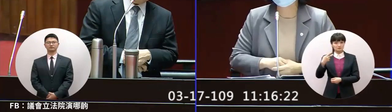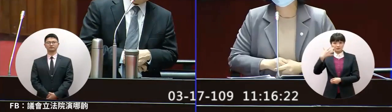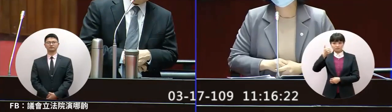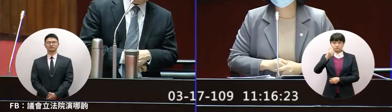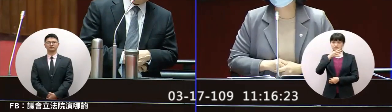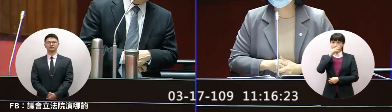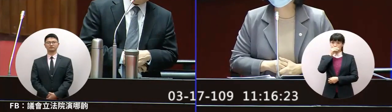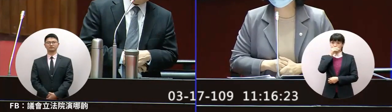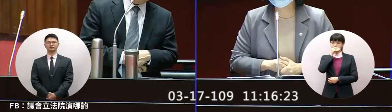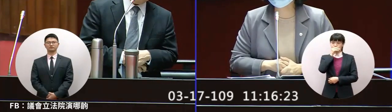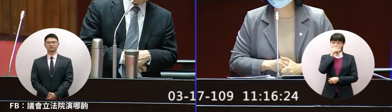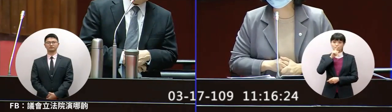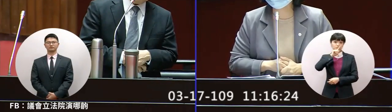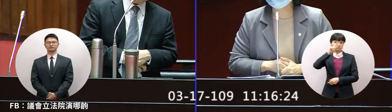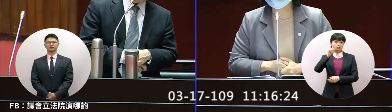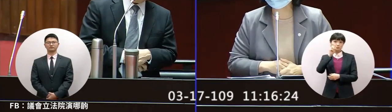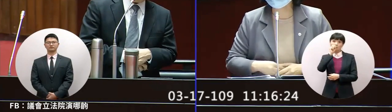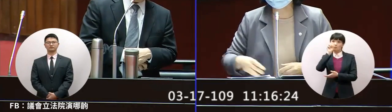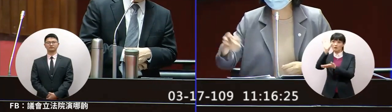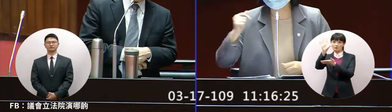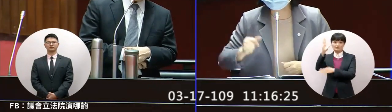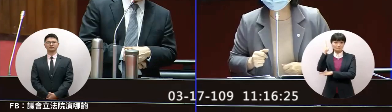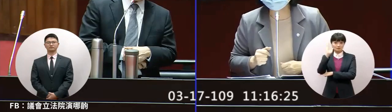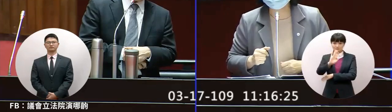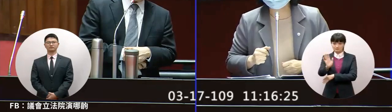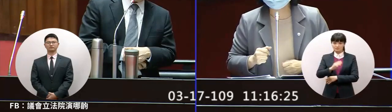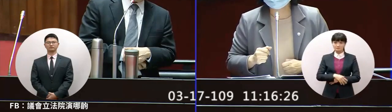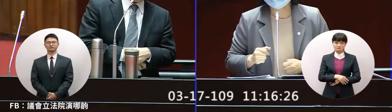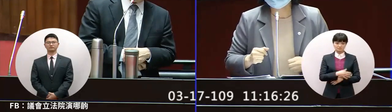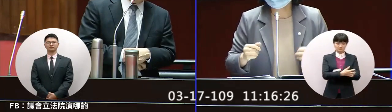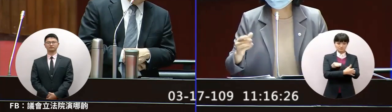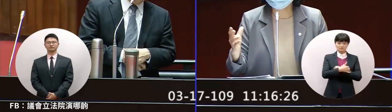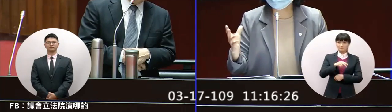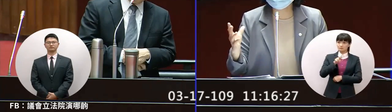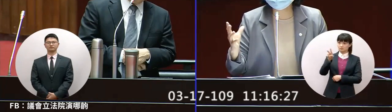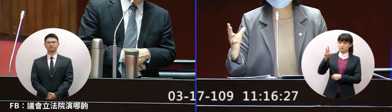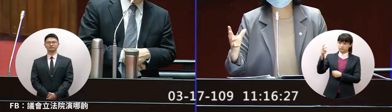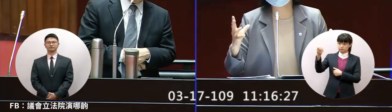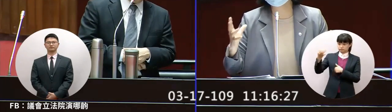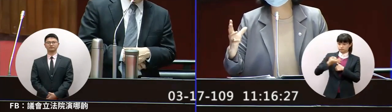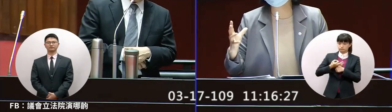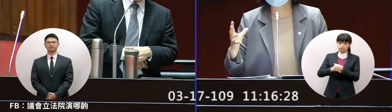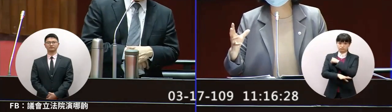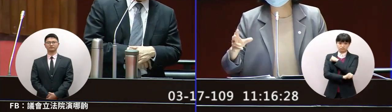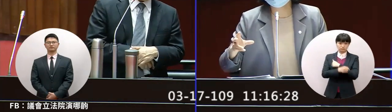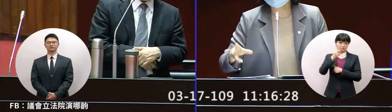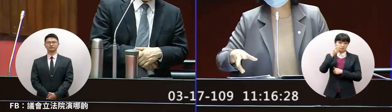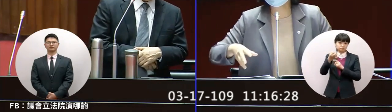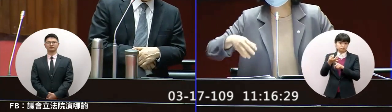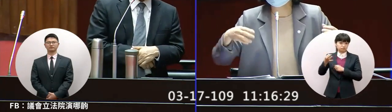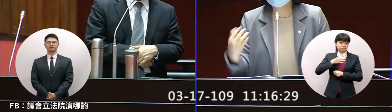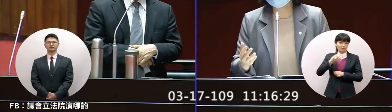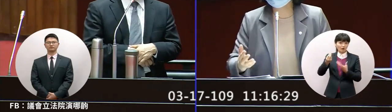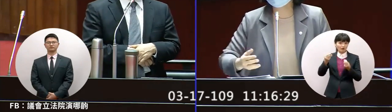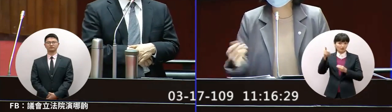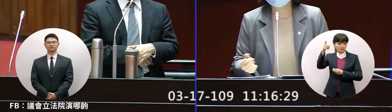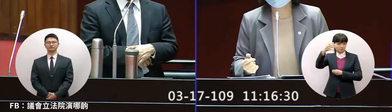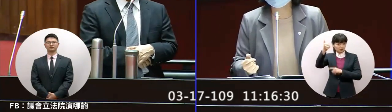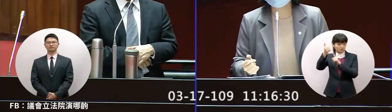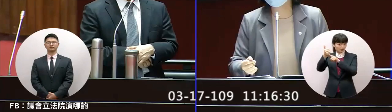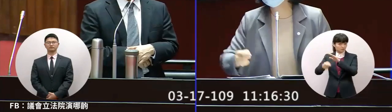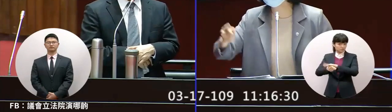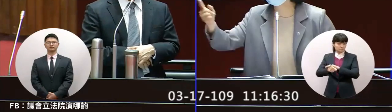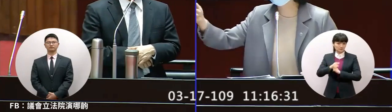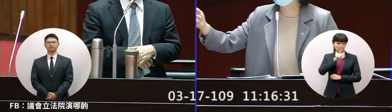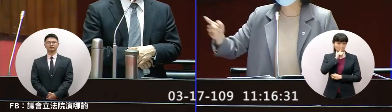老板说，你老板你不给我基本薪资，老板你是违法的，这些人压力就大了，不可能嘛，因为现在你如果被